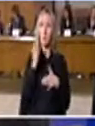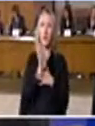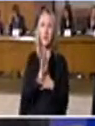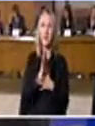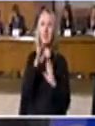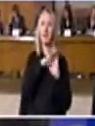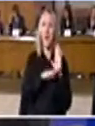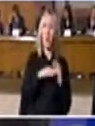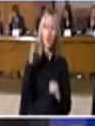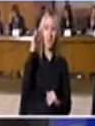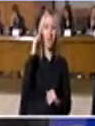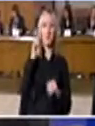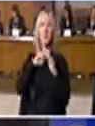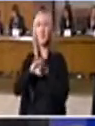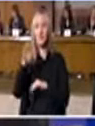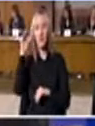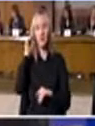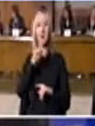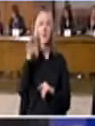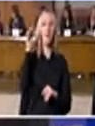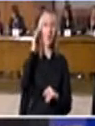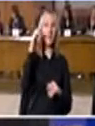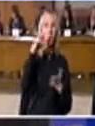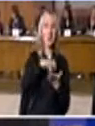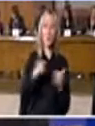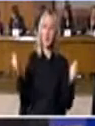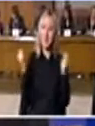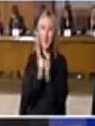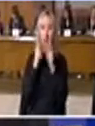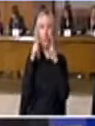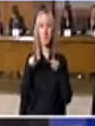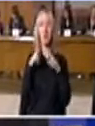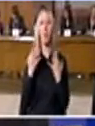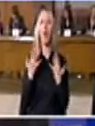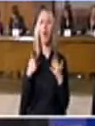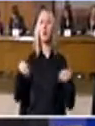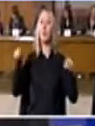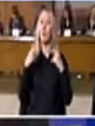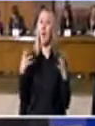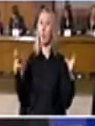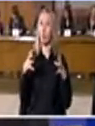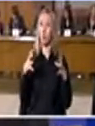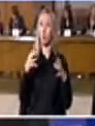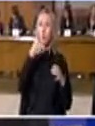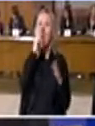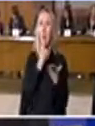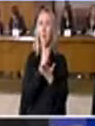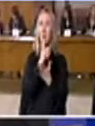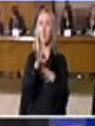vlasti nevladinog sektora kako bi zajedno sagledali koliko smo kao društvo napredovali u